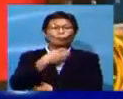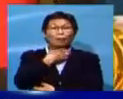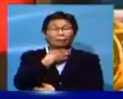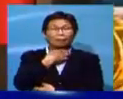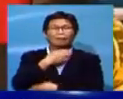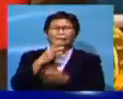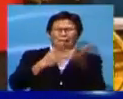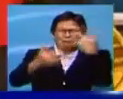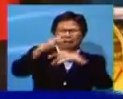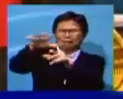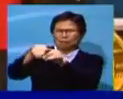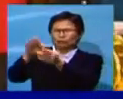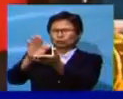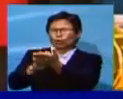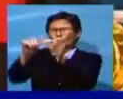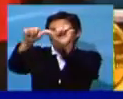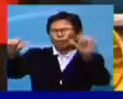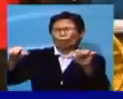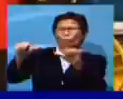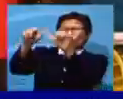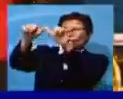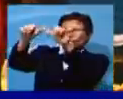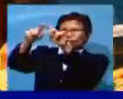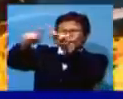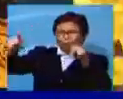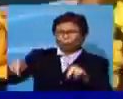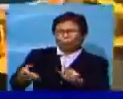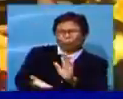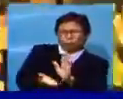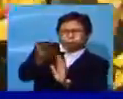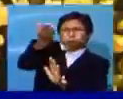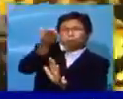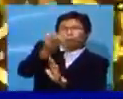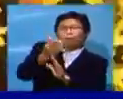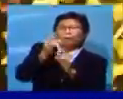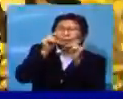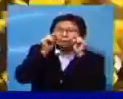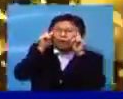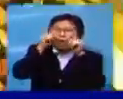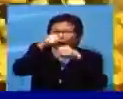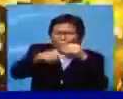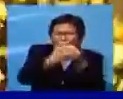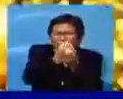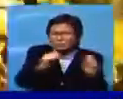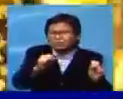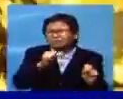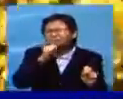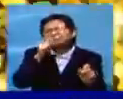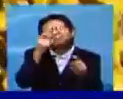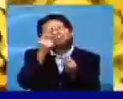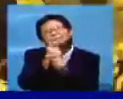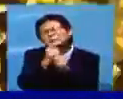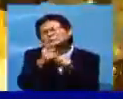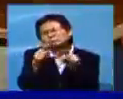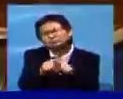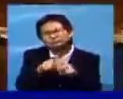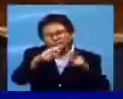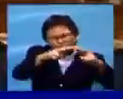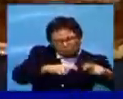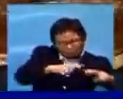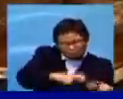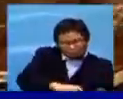diag seah Pondok menunjukkan peningkatan tahap kesedaran keselamatan di sekolah berkenaan tidak banyak berubah kajian